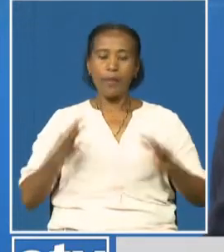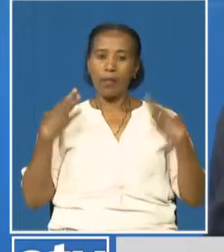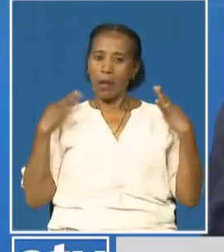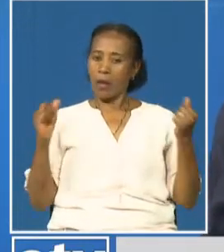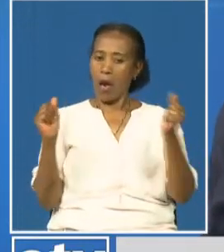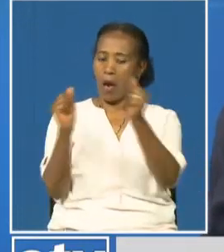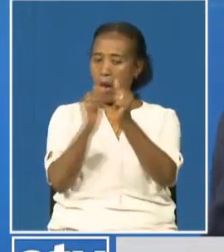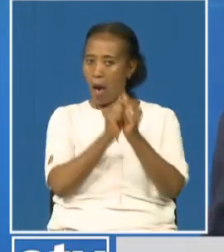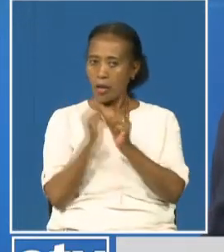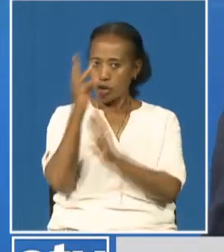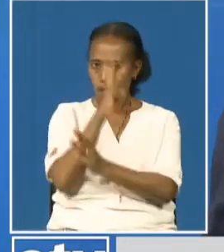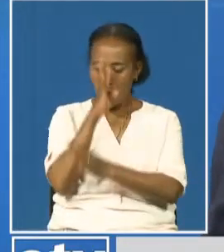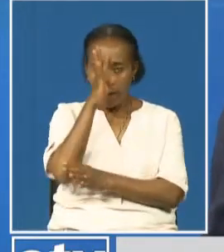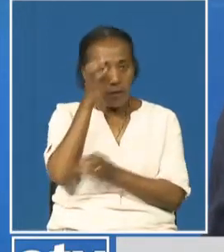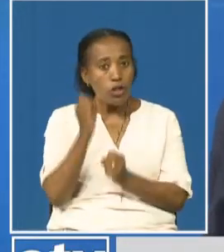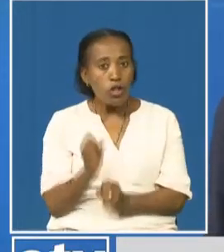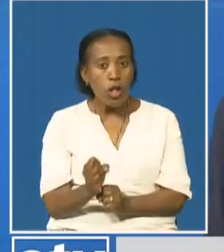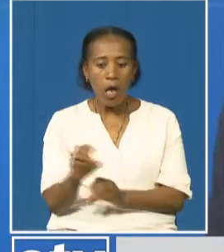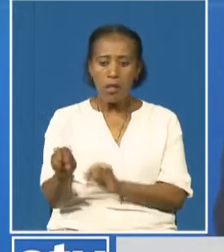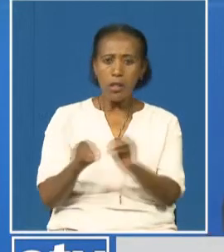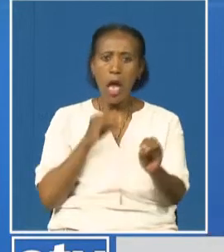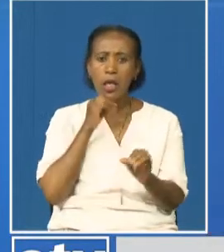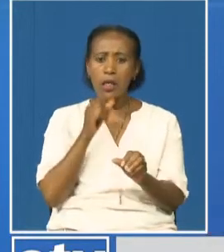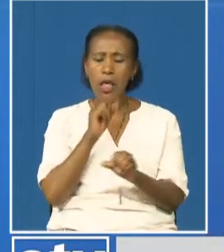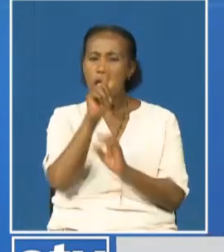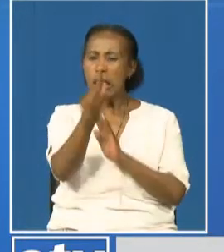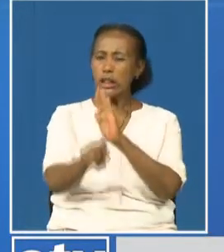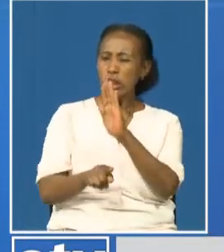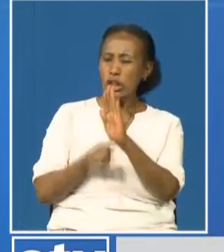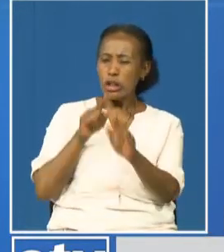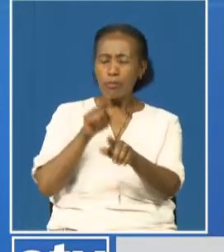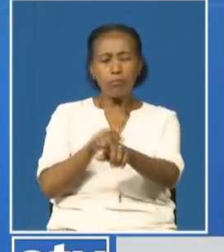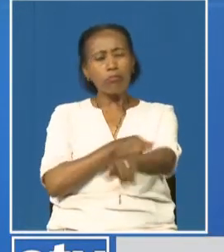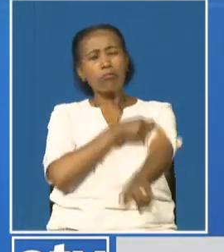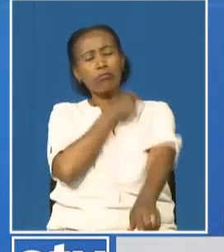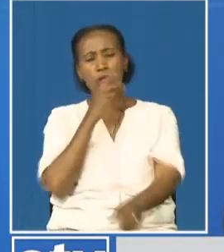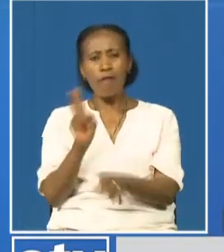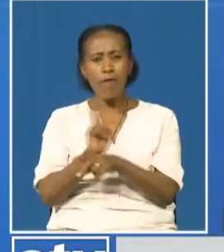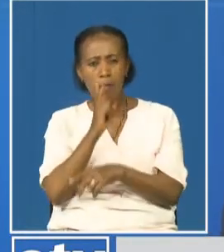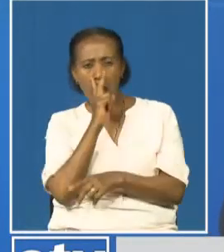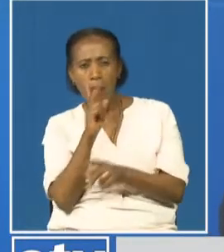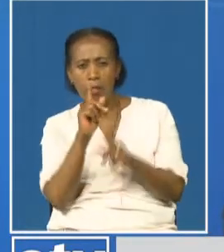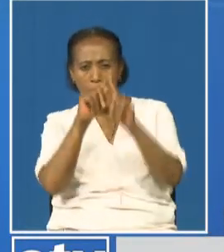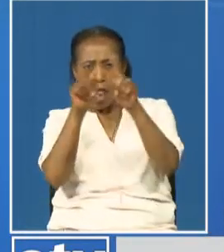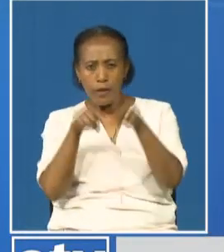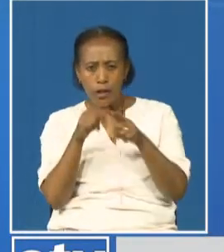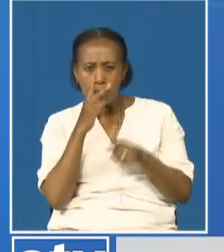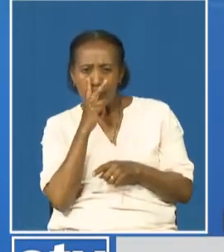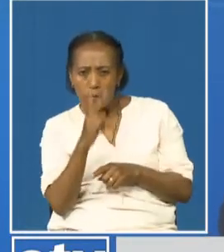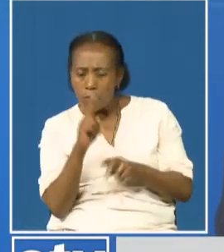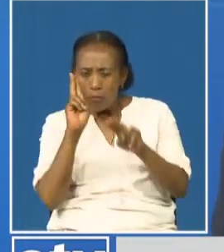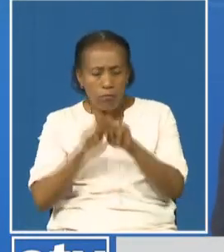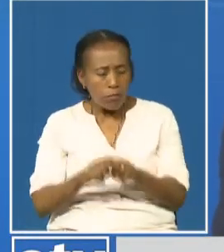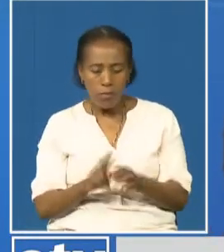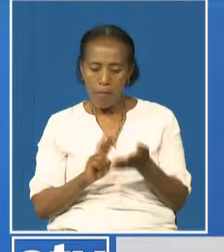ጋርም ችግር ይፈጥራል። ሳይንቀሳቀሱ ረጅም ጊዜ ፊልም እያዩ ወይም ቴሌቪዥን ላይ አፍጥጦ